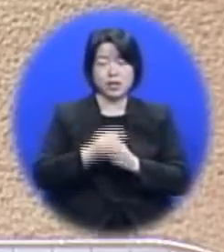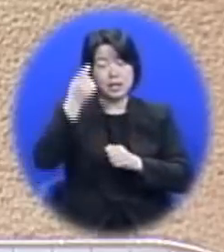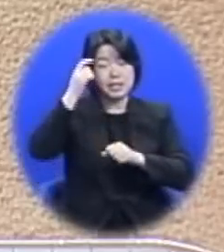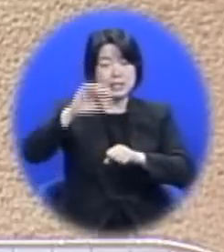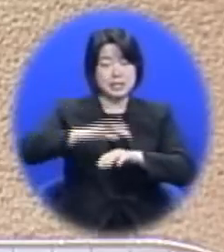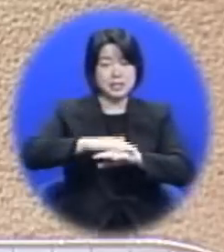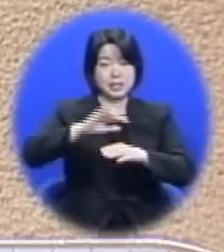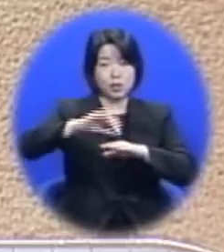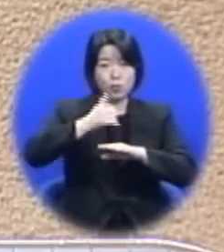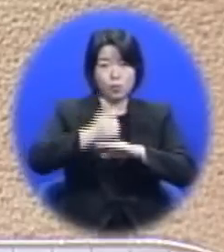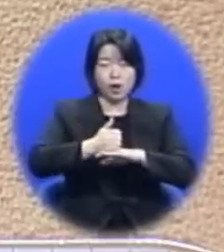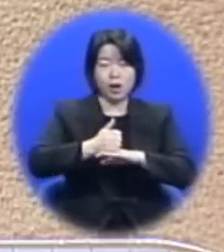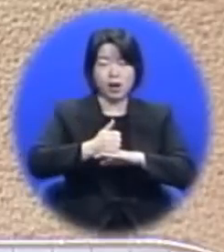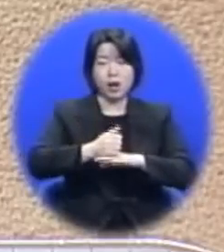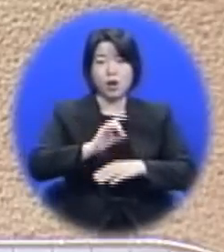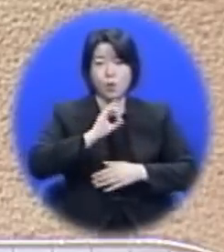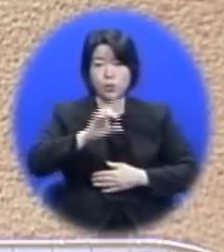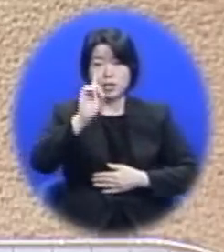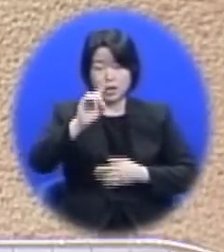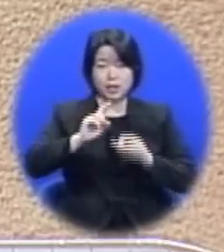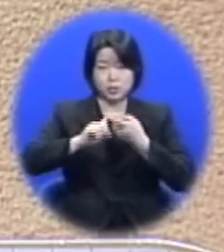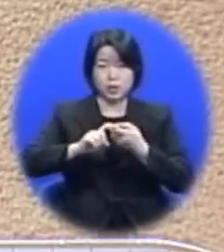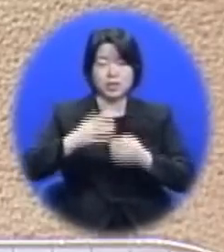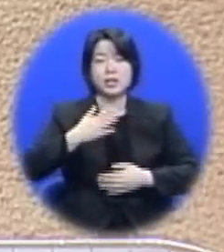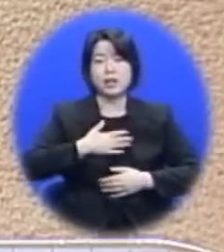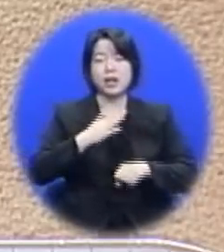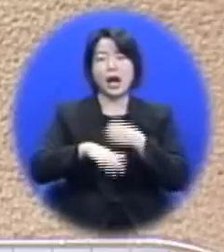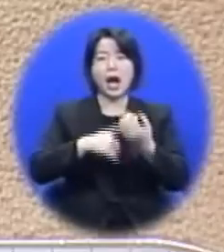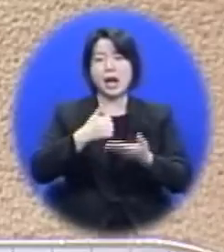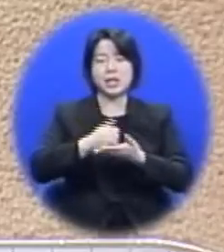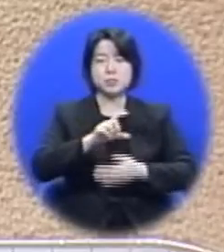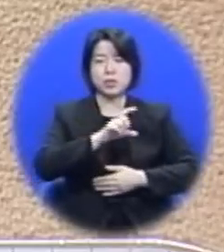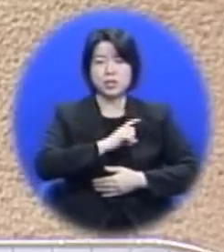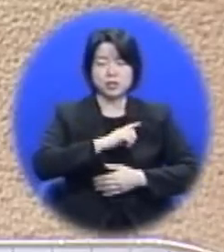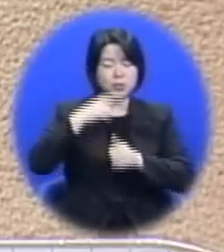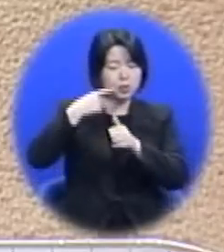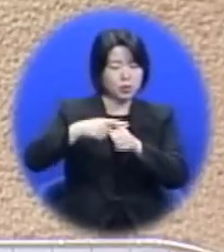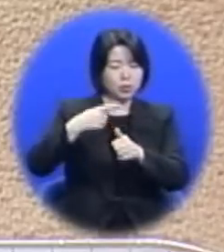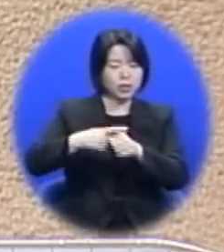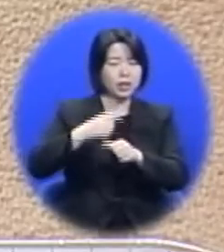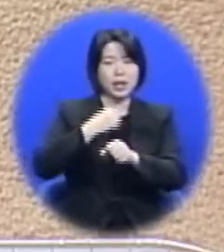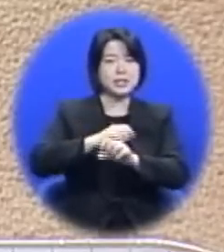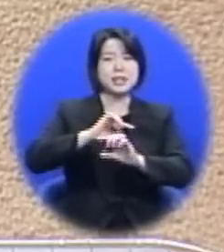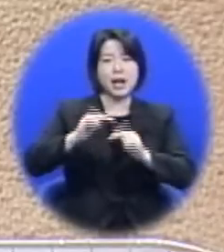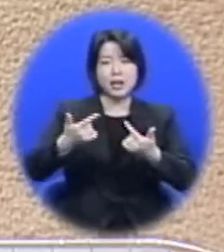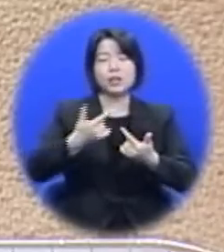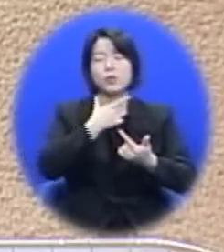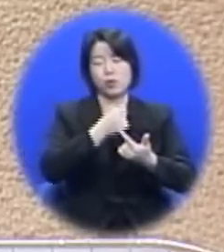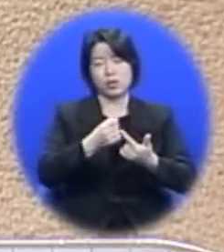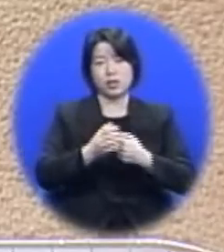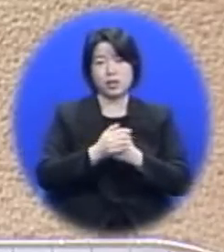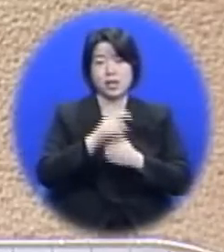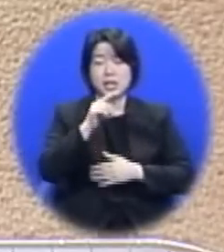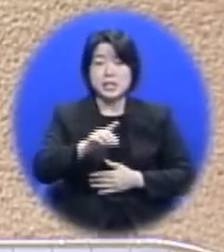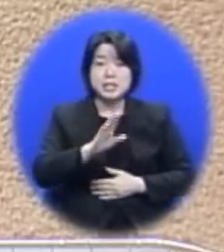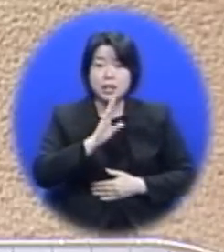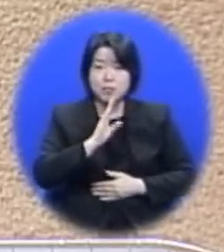솔로몬의 오직 한 가지 관심은 내가 하나님의 이름을 욕되게 하지 않게 되기 원합니다. 이것이